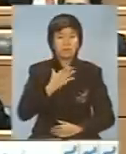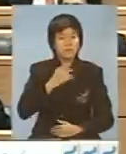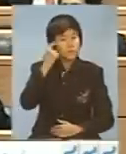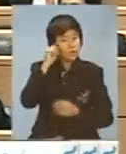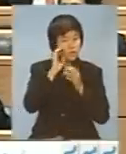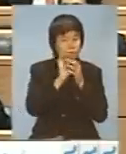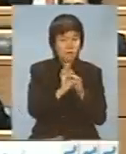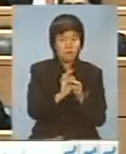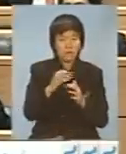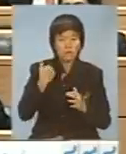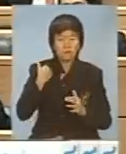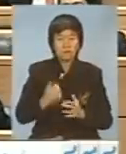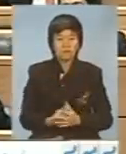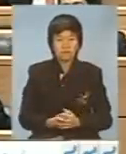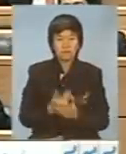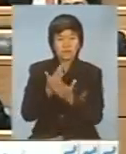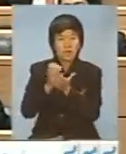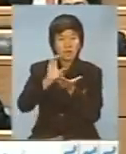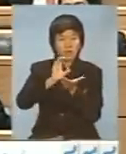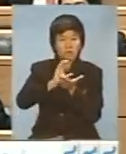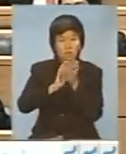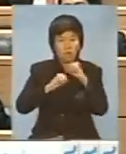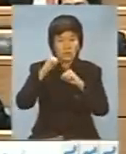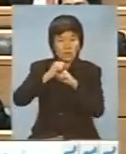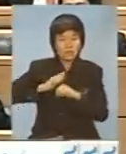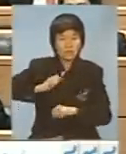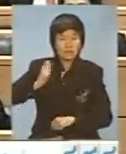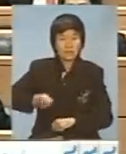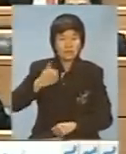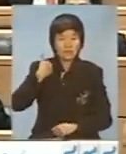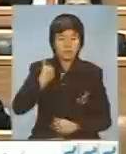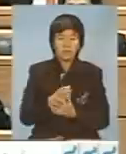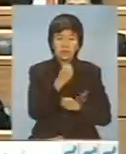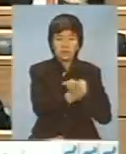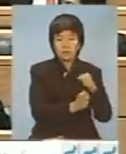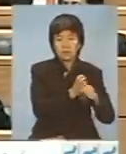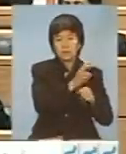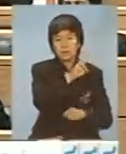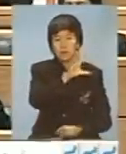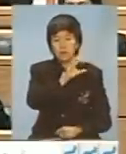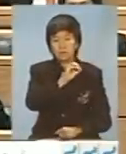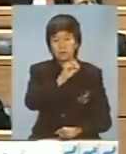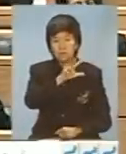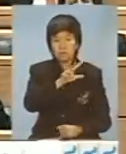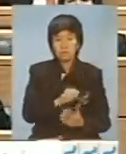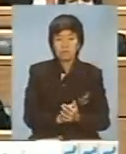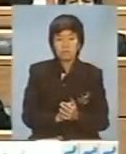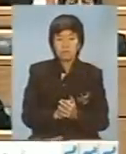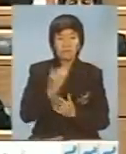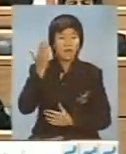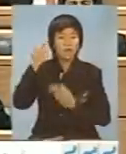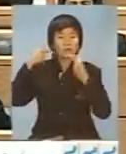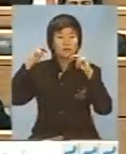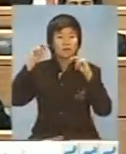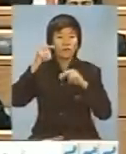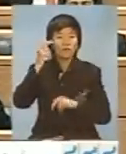างรถไฟความเร็วสูงในปีพ.ศ. 2553สมัยท่านนายกอภิสิทธิ์นั้นราคาเฉลี่ย